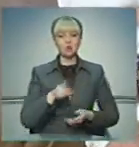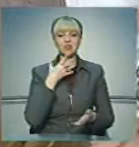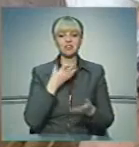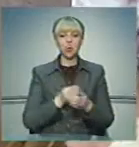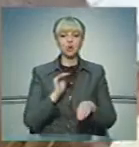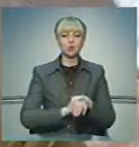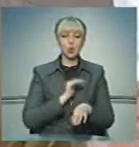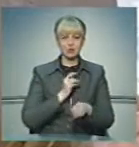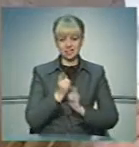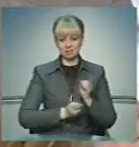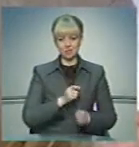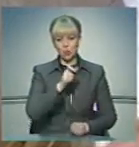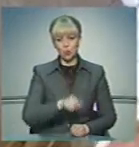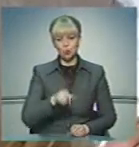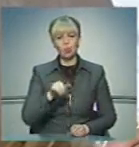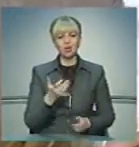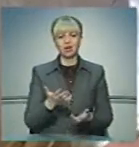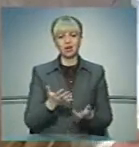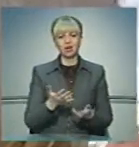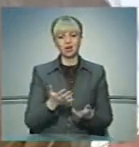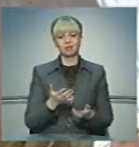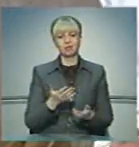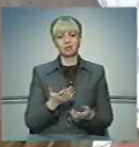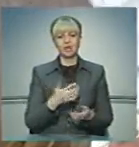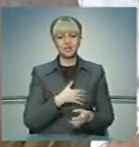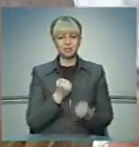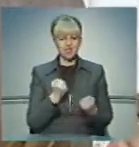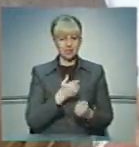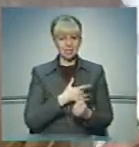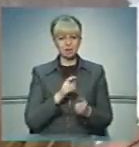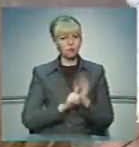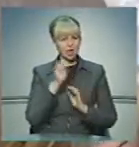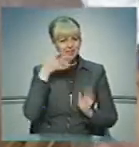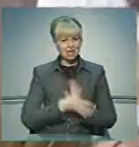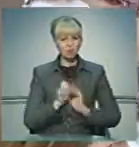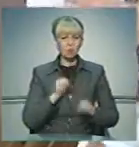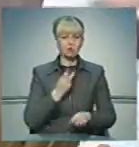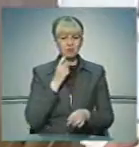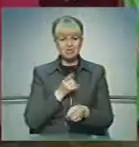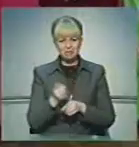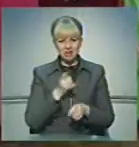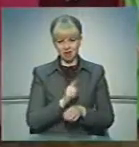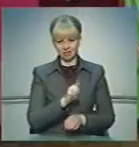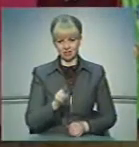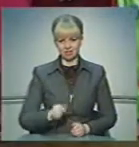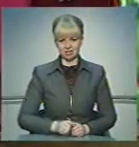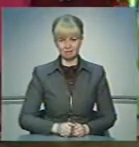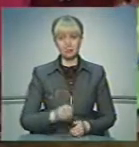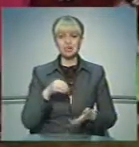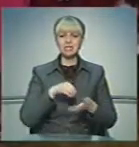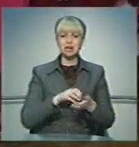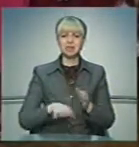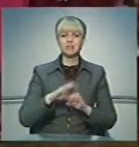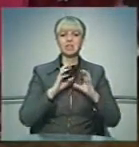своєю добротою змінюють людей, в яких черстве серце, які спочатку не розуміють, можуть сміятися з них. За